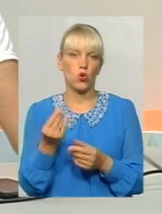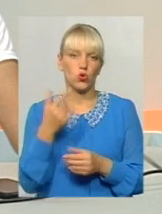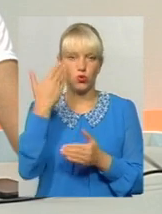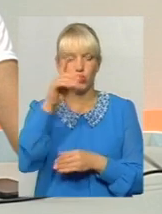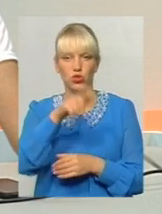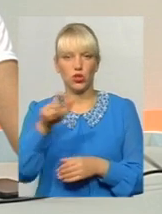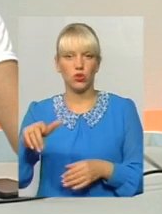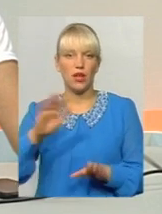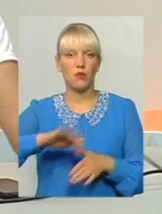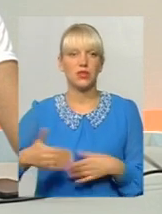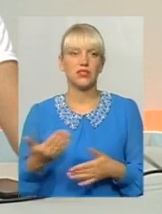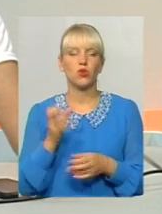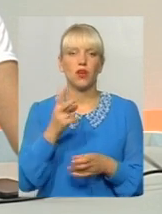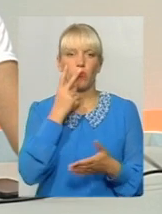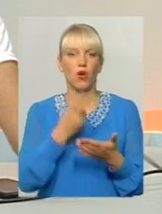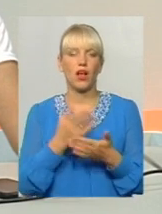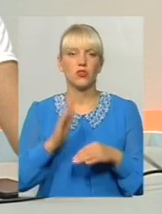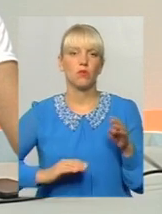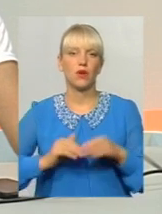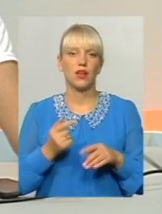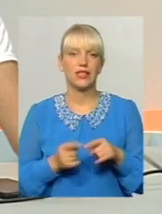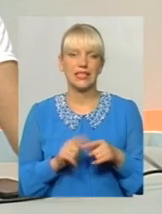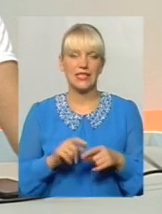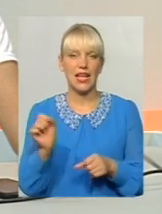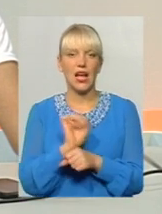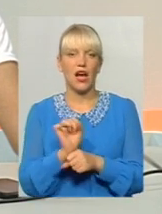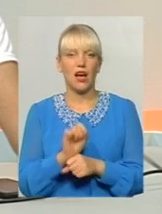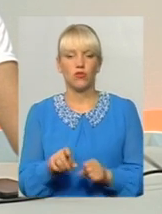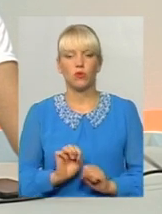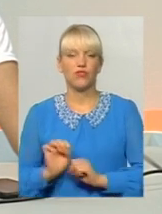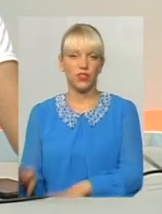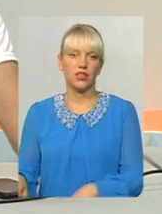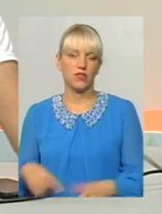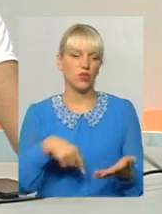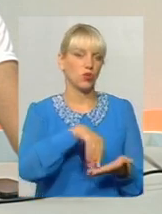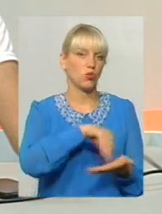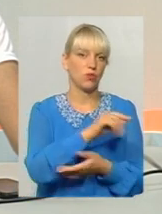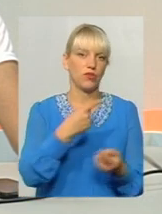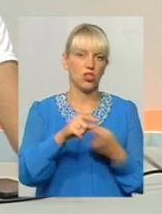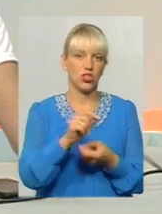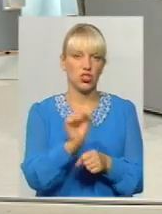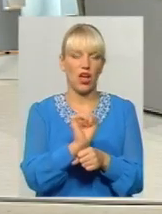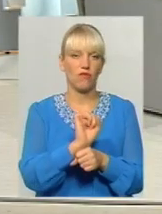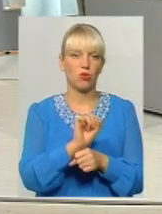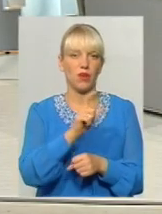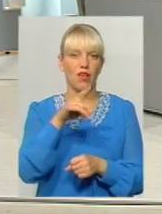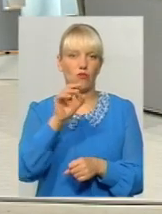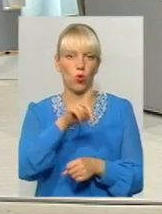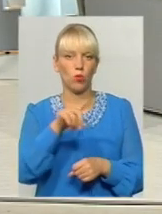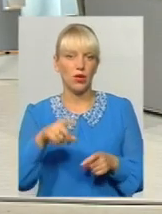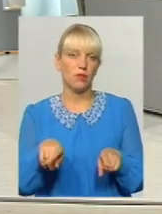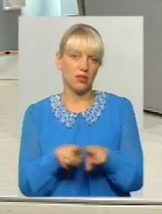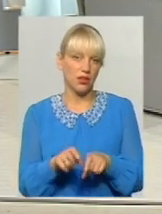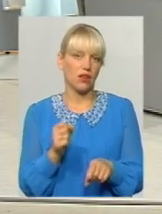Після чого, як показує практика, даний автомобіль просто десь кидався, брався інший автомобіль і знову здійснили шахрайські дії. Тобто